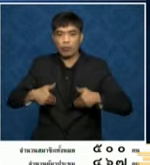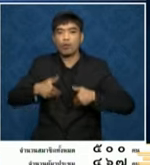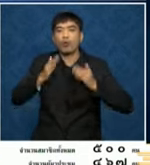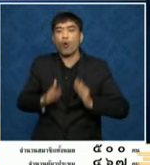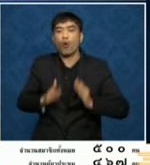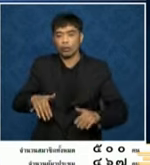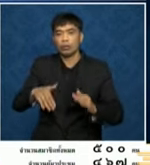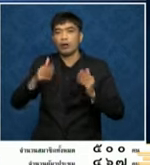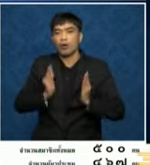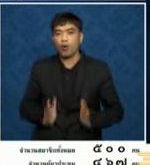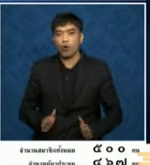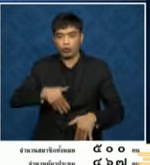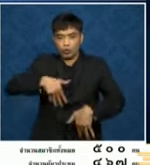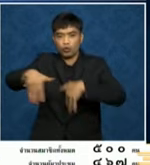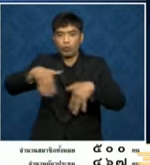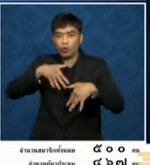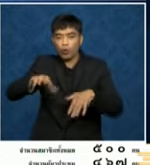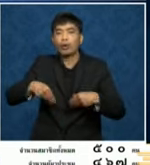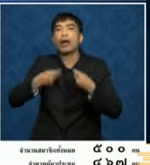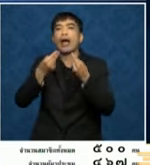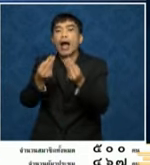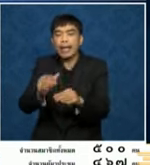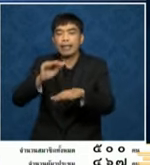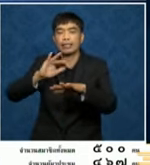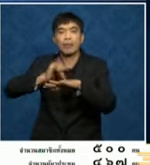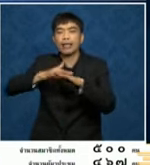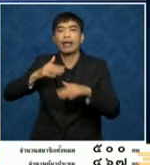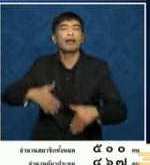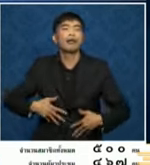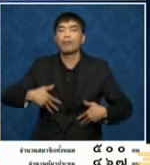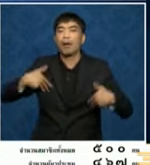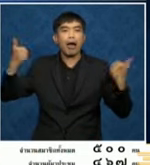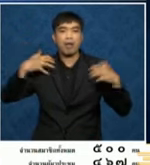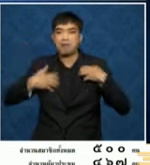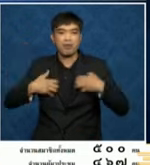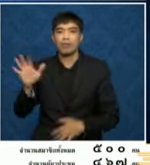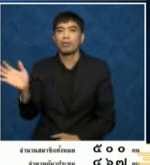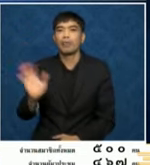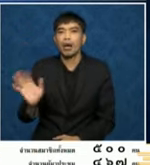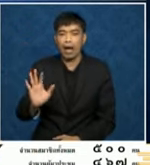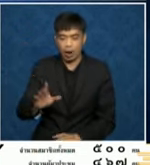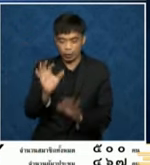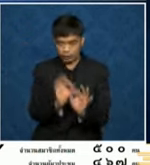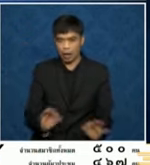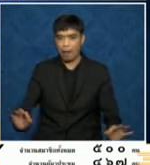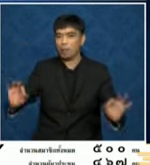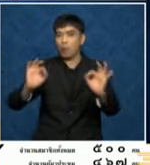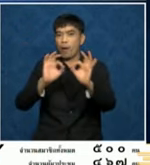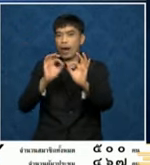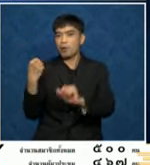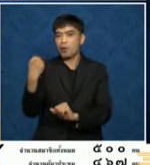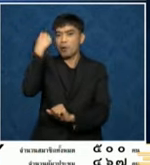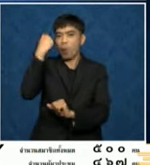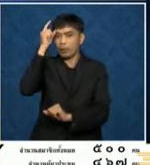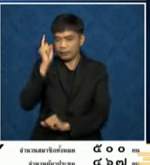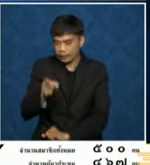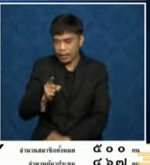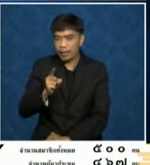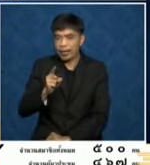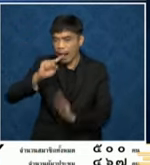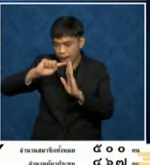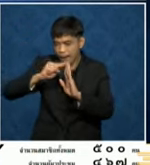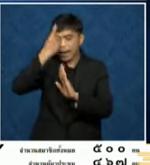องนี้ไม่ใช่เรื่องตัวเลือกแต่เป็นเรื่องที่ต้องทำค่ะกระบวนการสันติภาพและความมั่นคงที่แท้จริงจะเกิดขึ้นได้ต้องอ